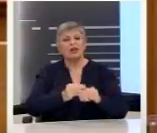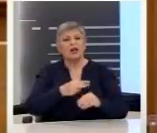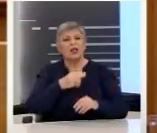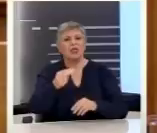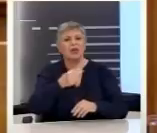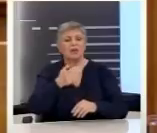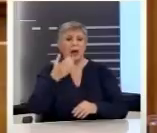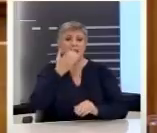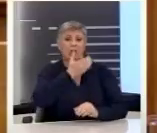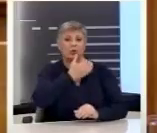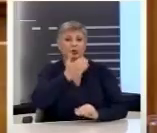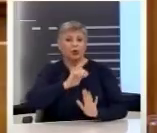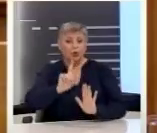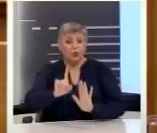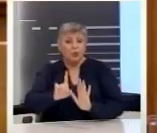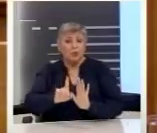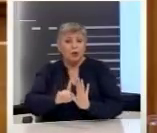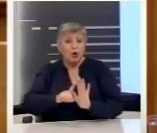Και μάλιστα,